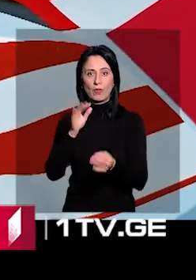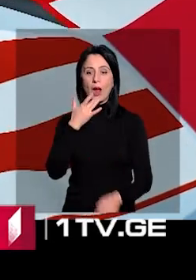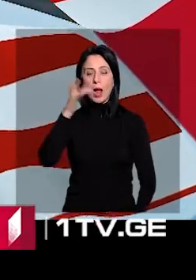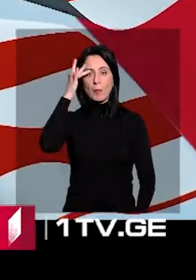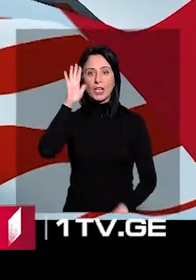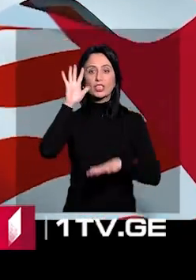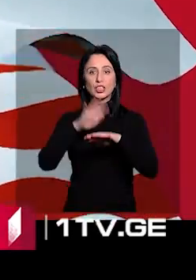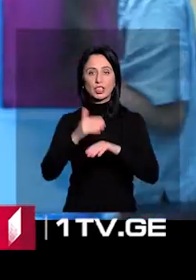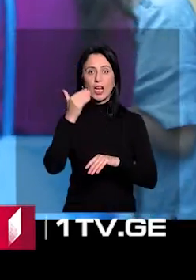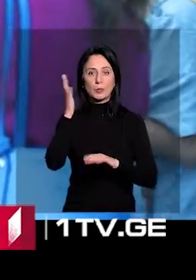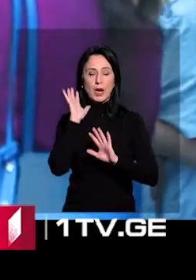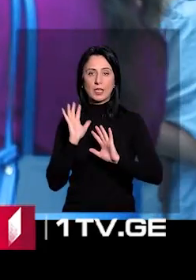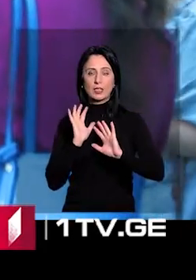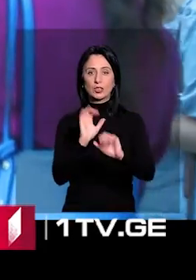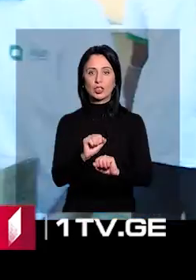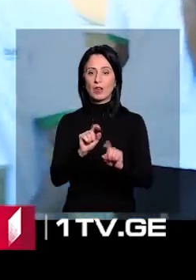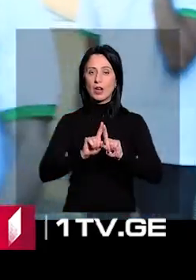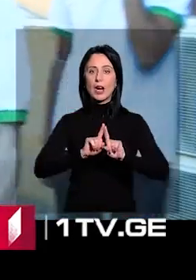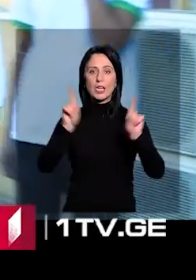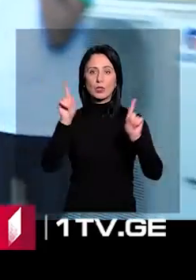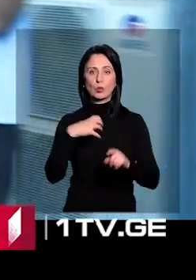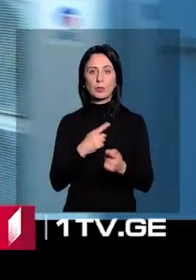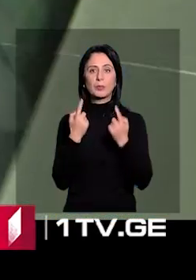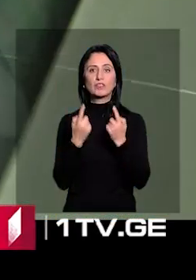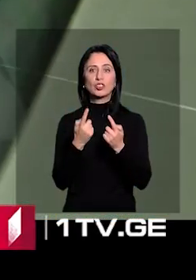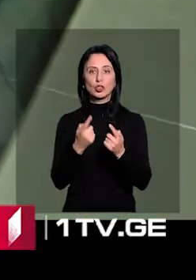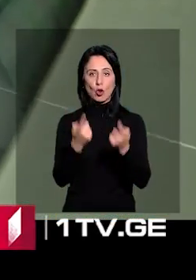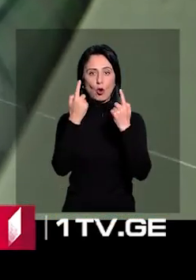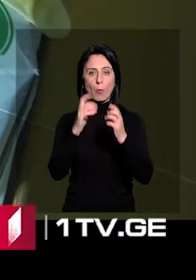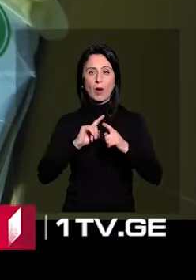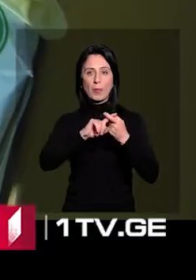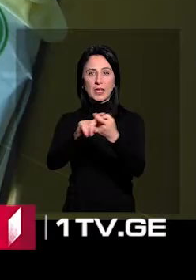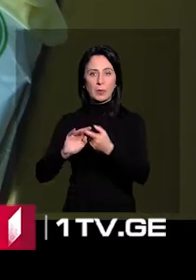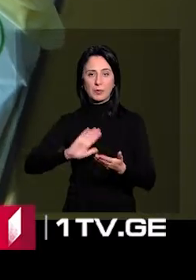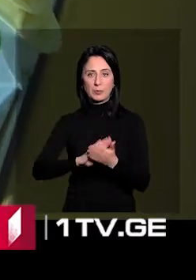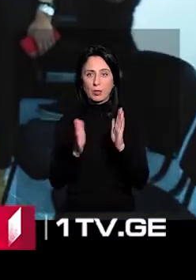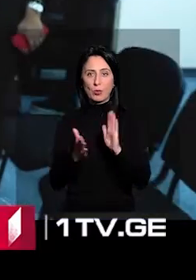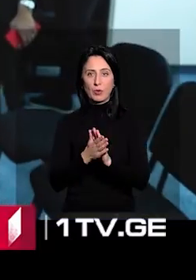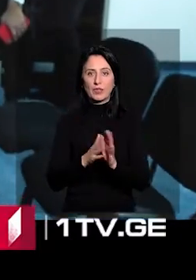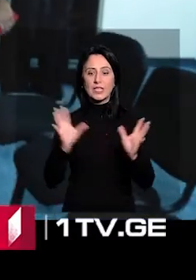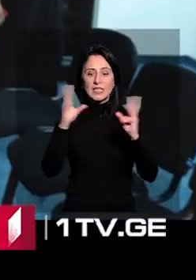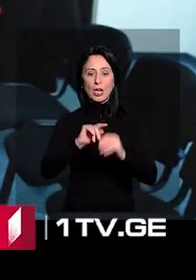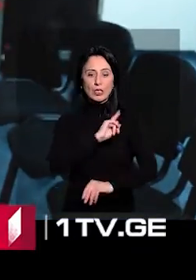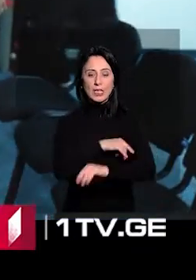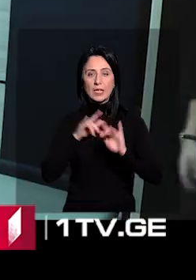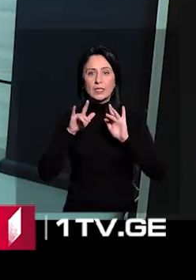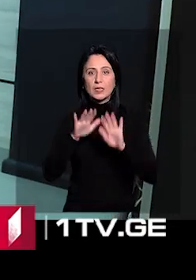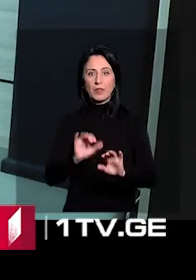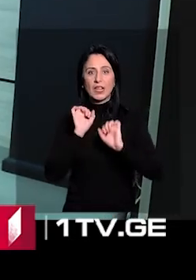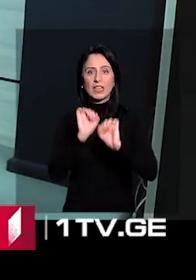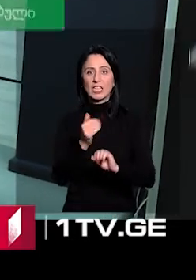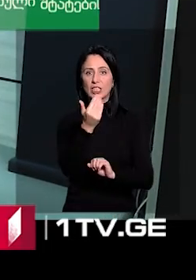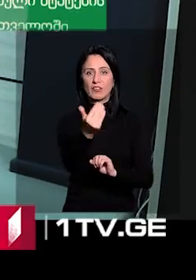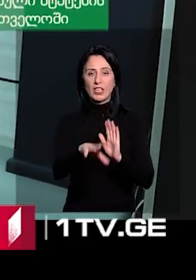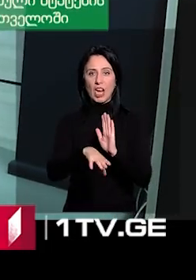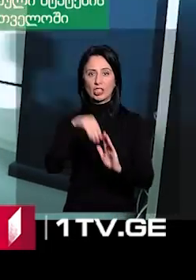տեղեկատվական տեխնոլոգիաների պատրաստակամությունը։ Միացյալ Նահանգների աջակցությունը հատկապես նշանակալի է գլոբալ համաճարակի պայմաններում։ Ձեր